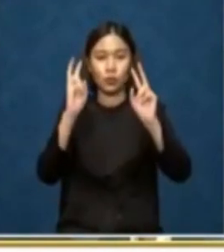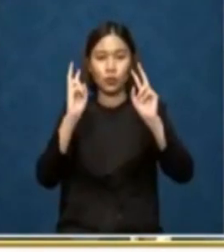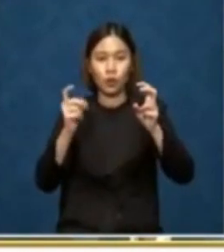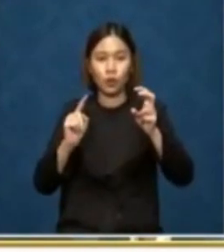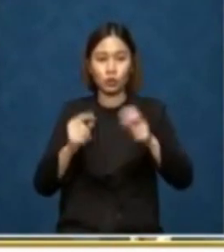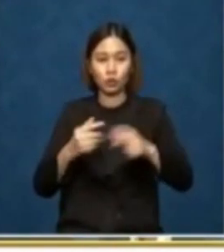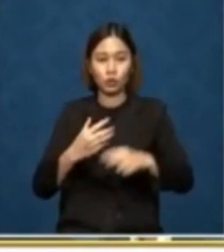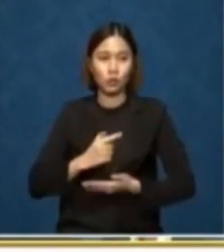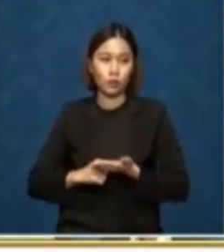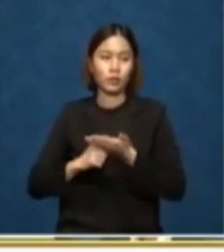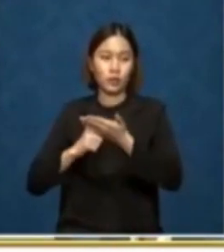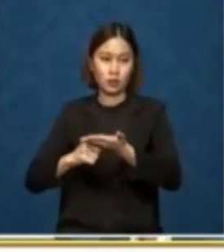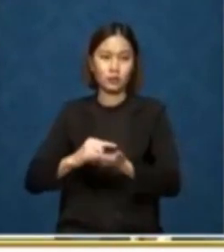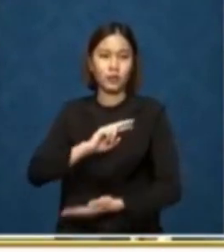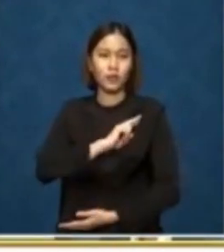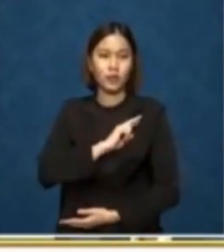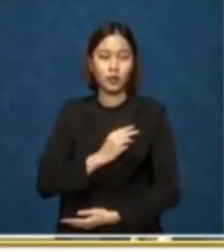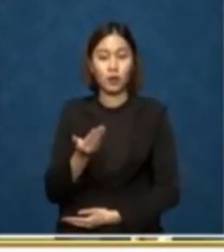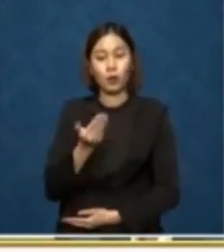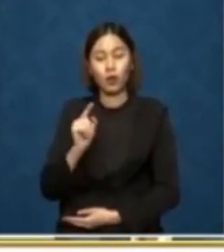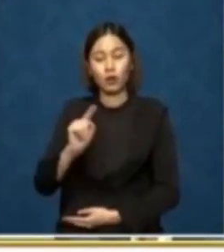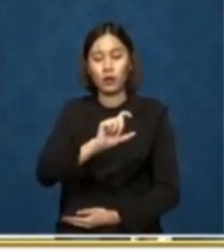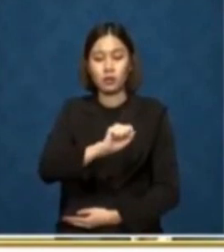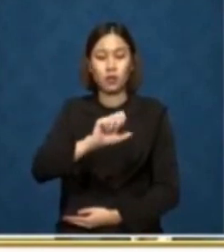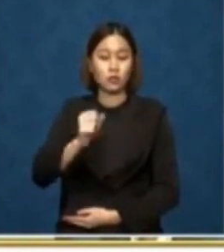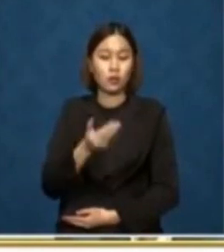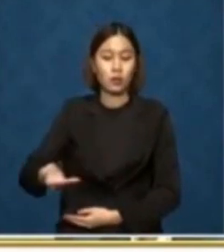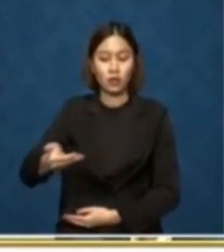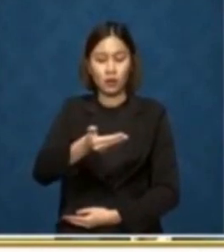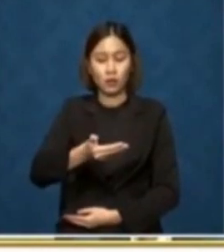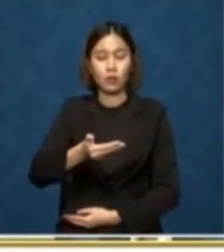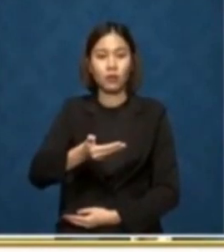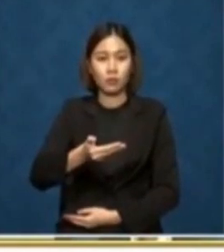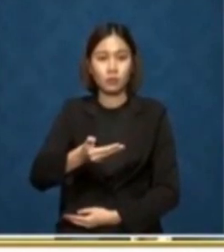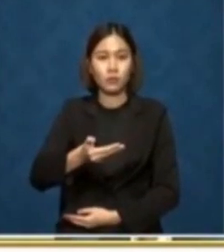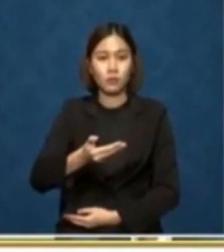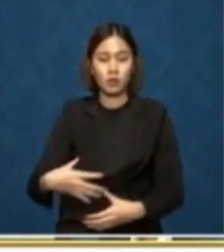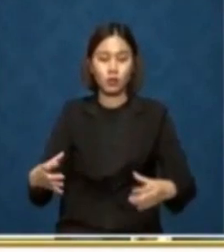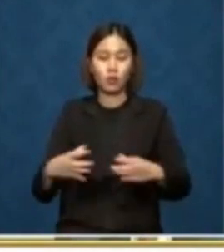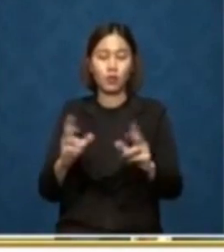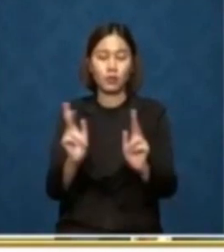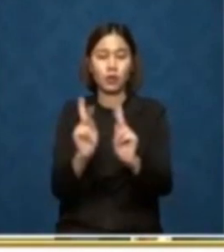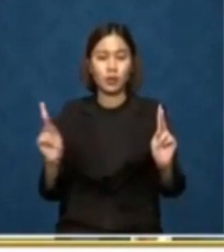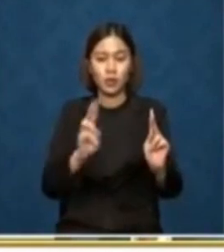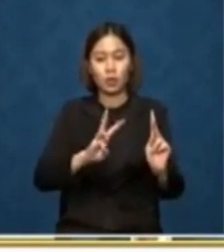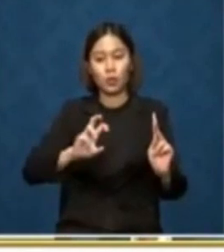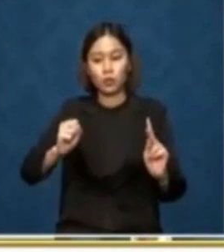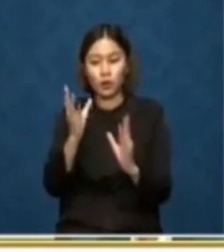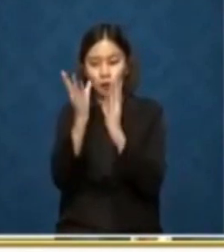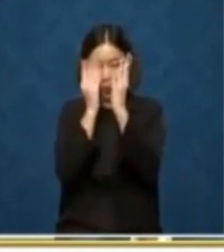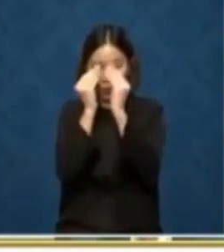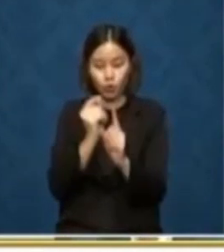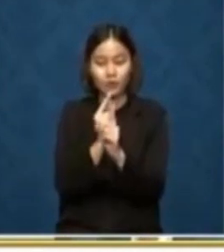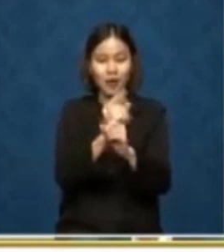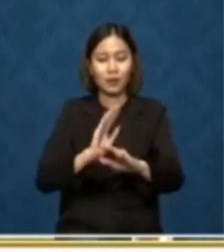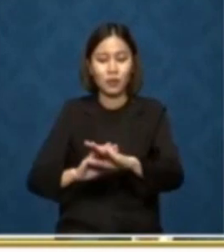ยติ ทผมได้ยนอั vigil emที่จะขอให้สภาพุทรัศดรเนยนะครับตั้งขณะกำมธิการวิสามัศึกษ